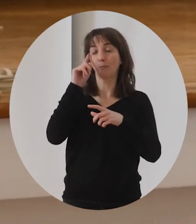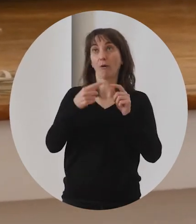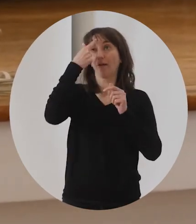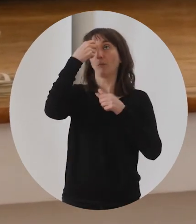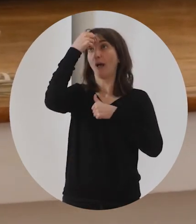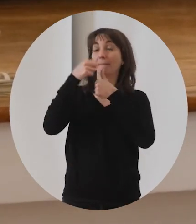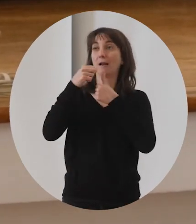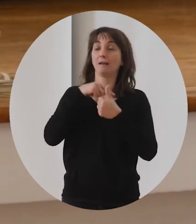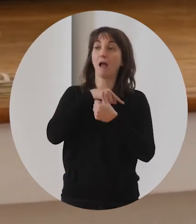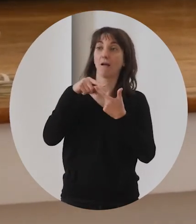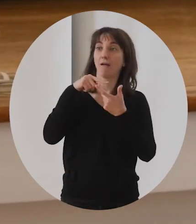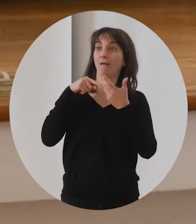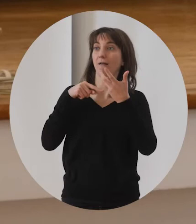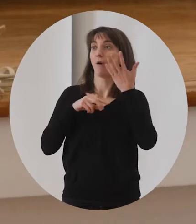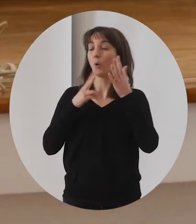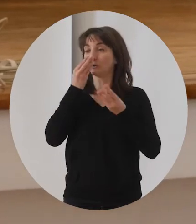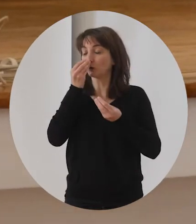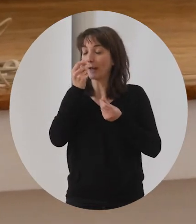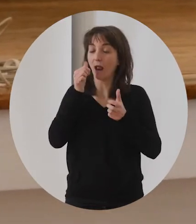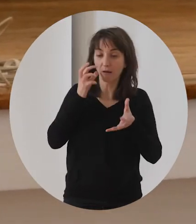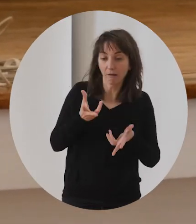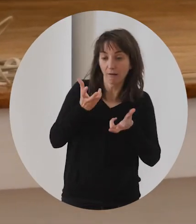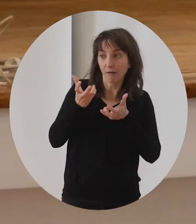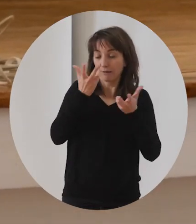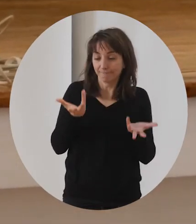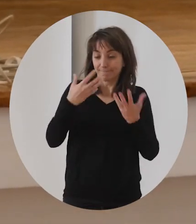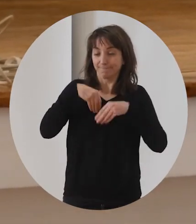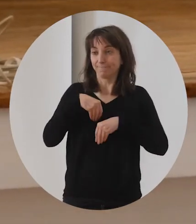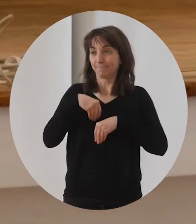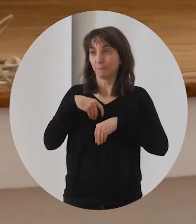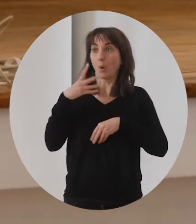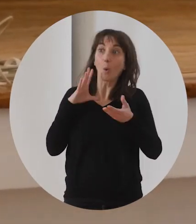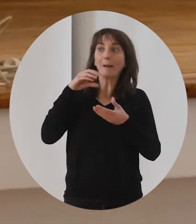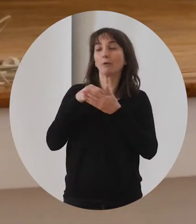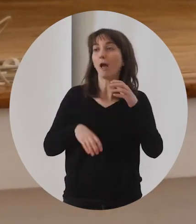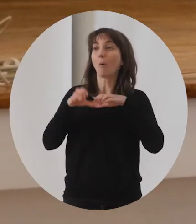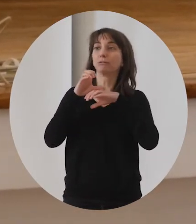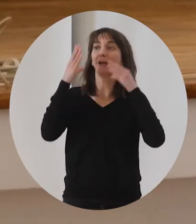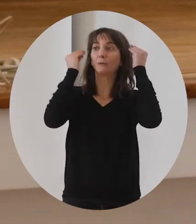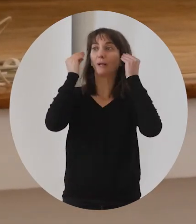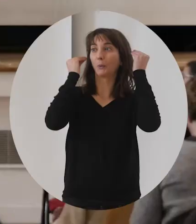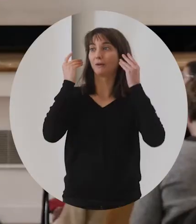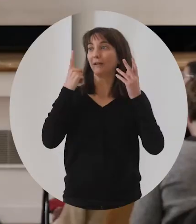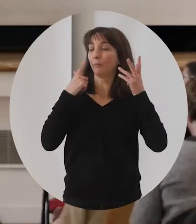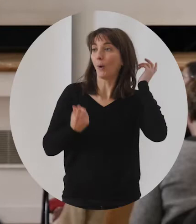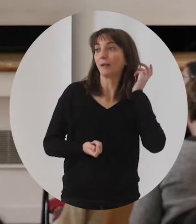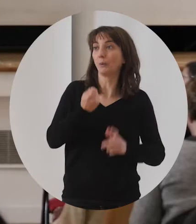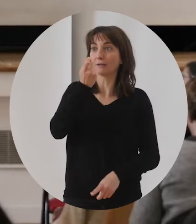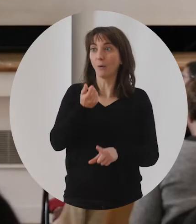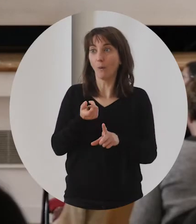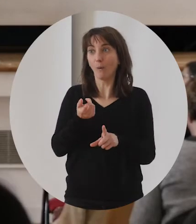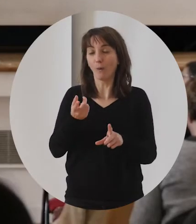il est rarement seul, il y a les autres afférences sensorielles, et c'est ce qui permet justement la rééducation et